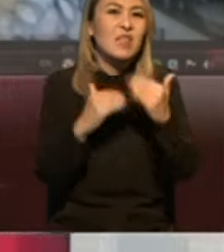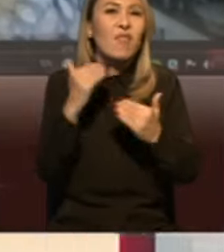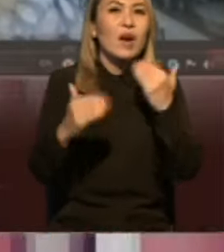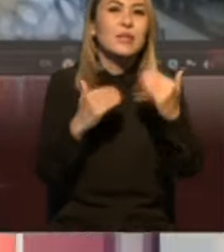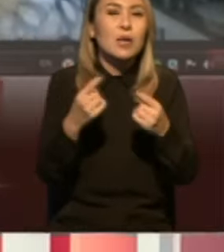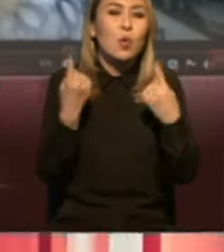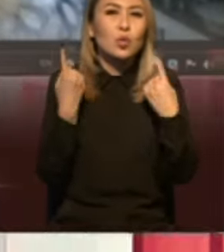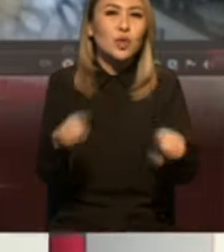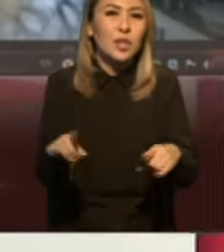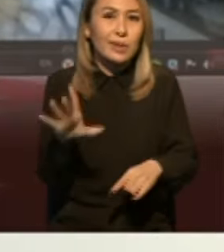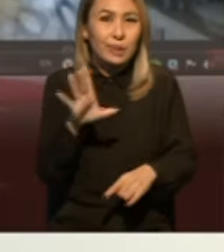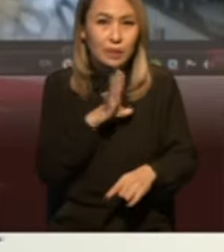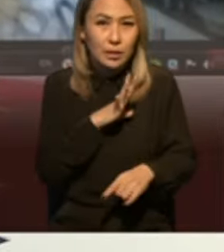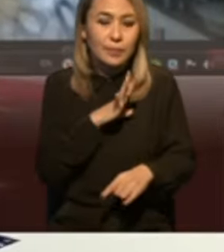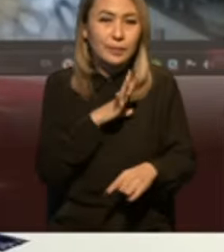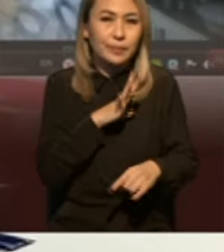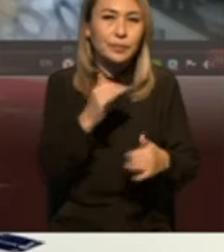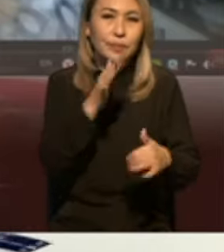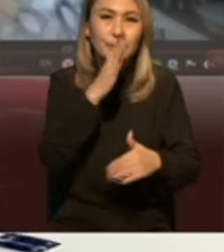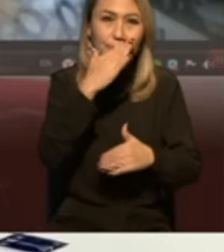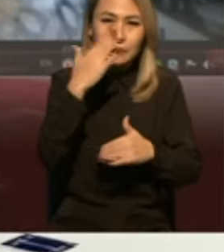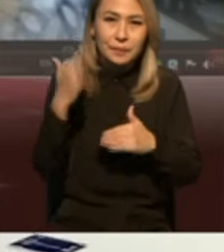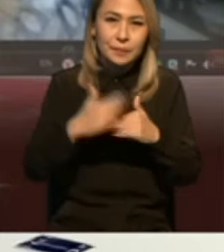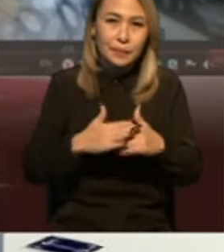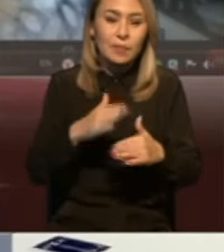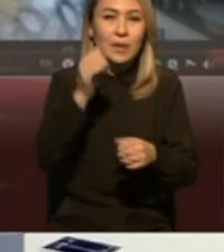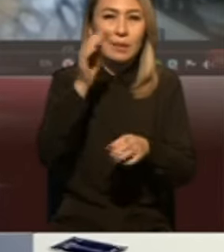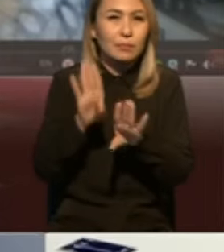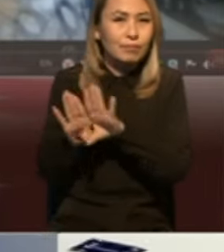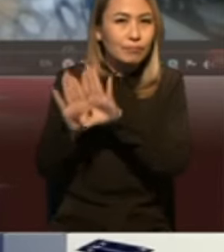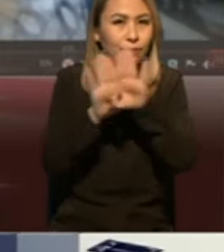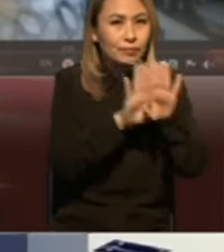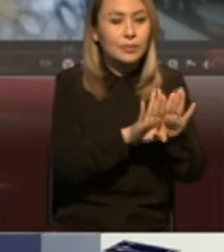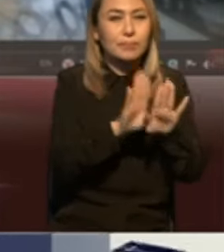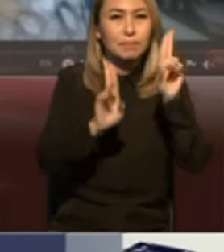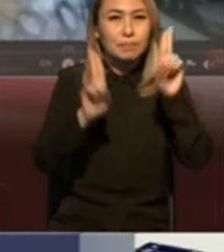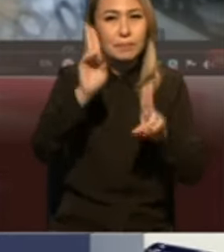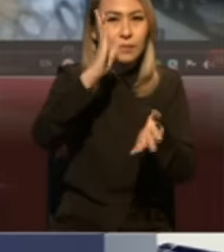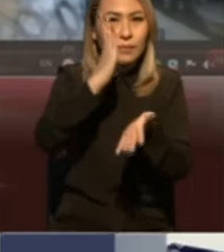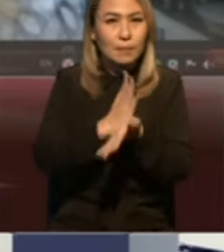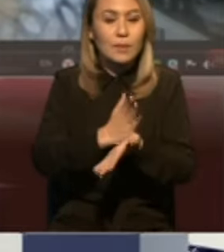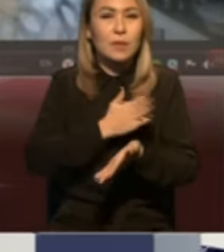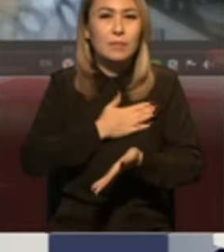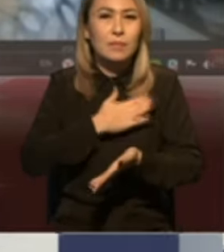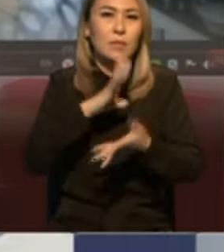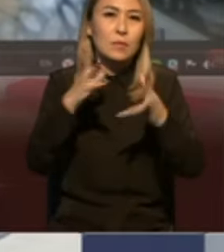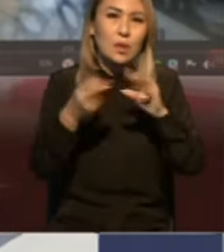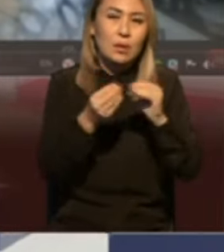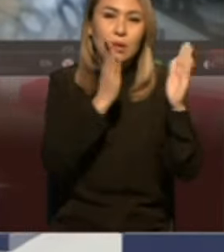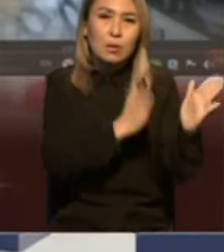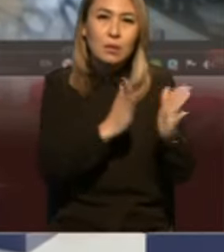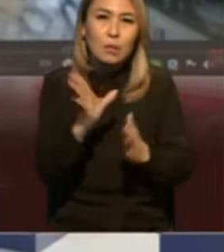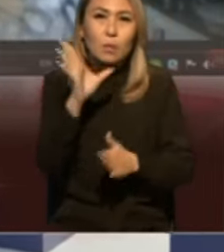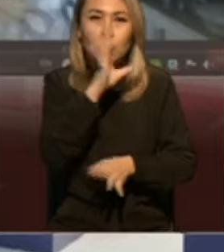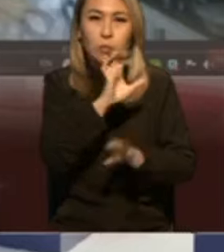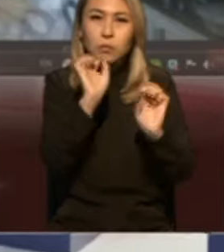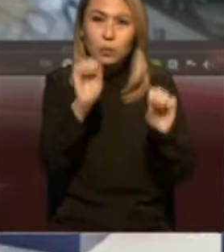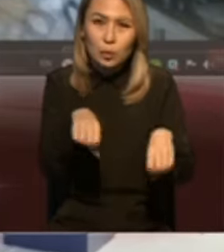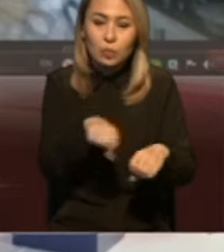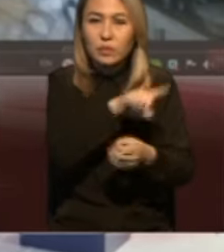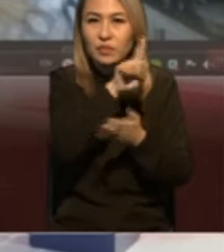болып өзгертілді. Енді алдағы уақытта дәл осындай ортақ білім жүйесі бар. Біз системаны, жүйені қалыптастыруымыз мүмкін бе?